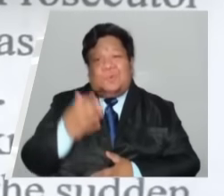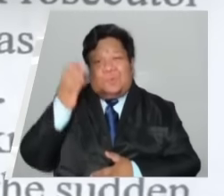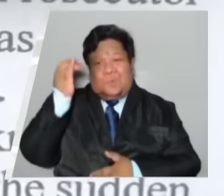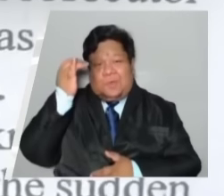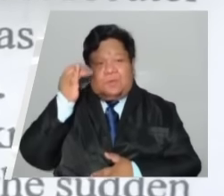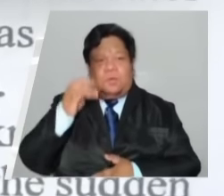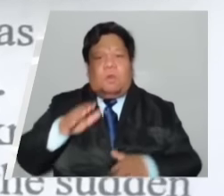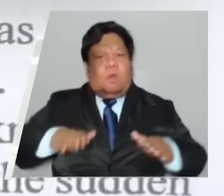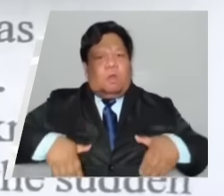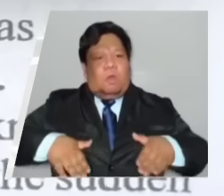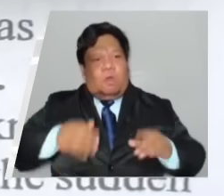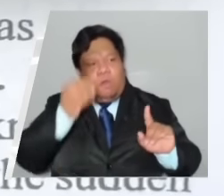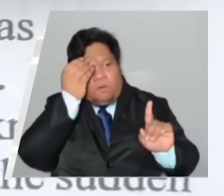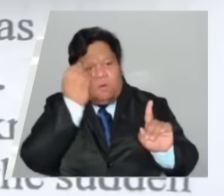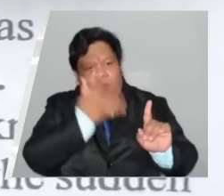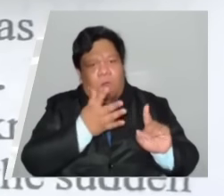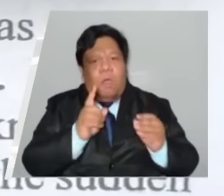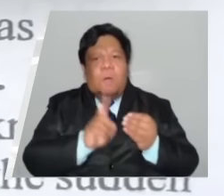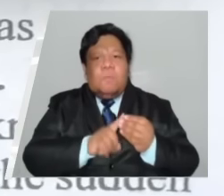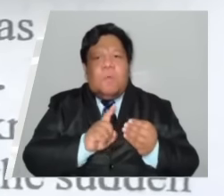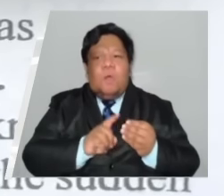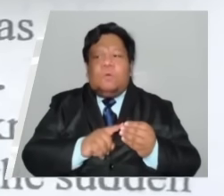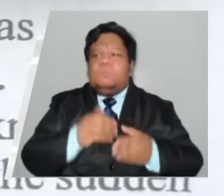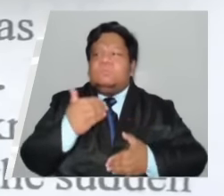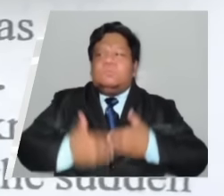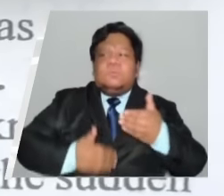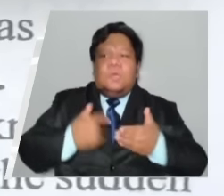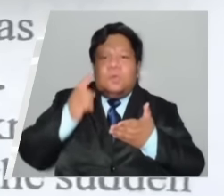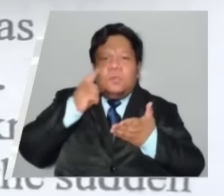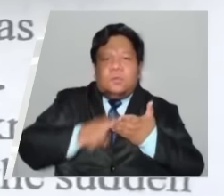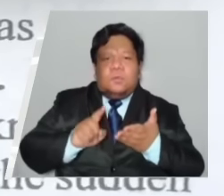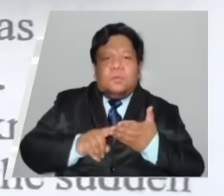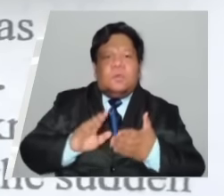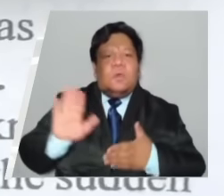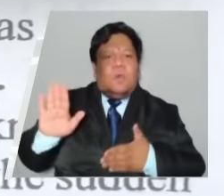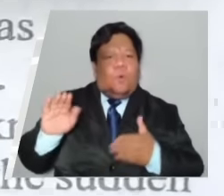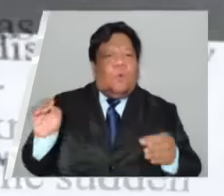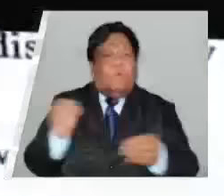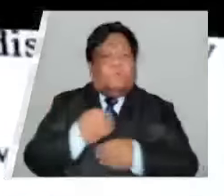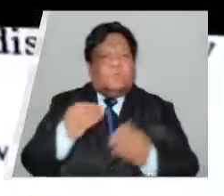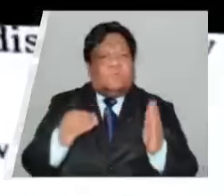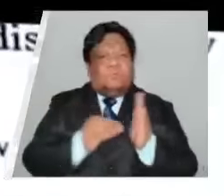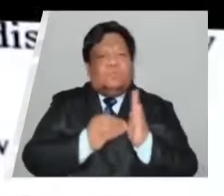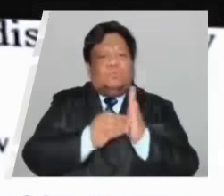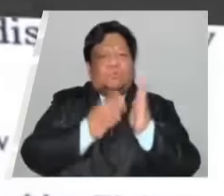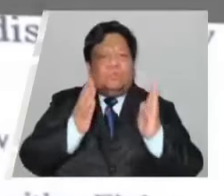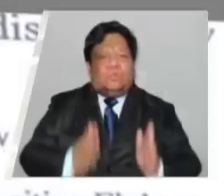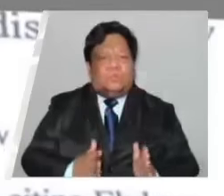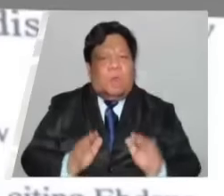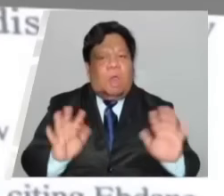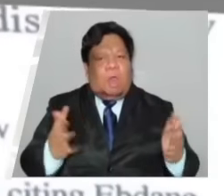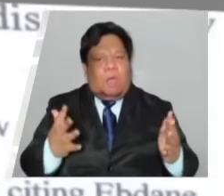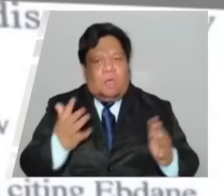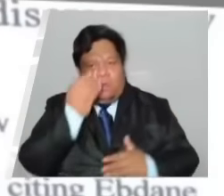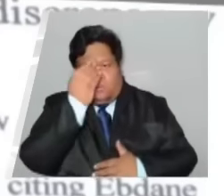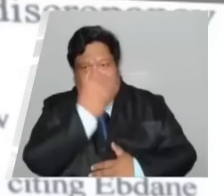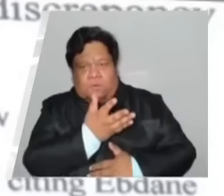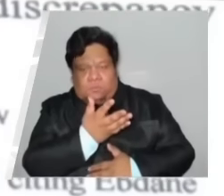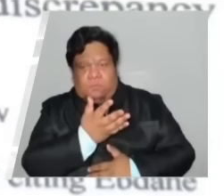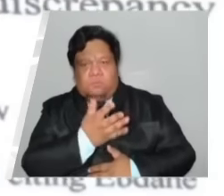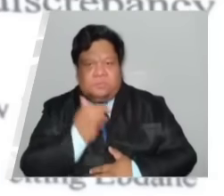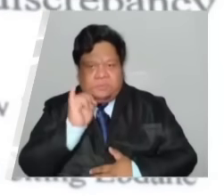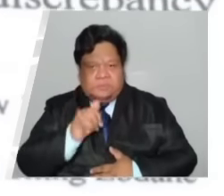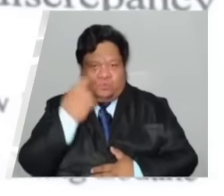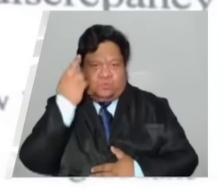sa preliminary investigation ng Office of the City Prosecutor ng Pasay laban sa kanya. Bagamat nakapag-isyo ng